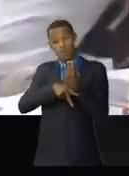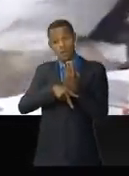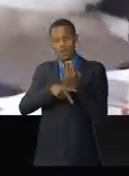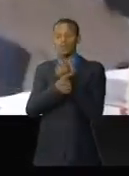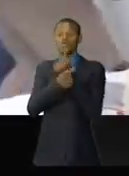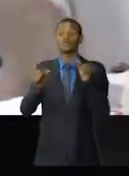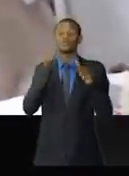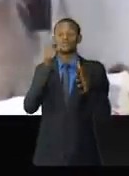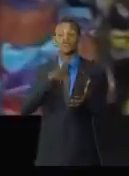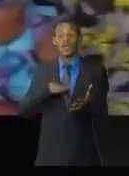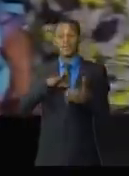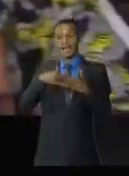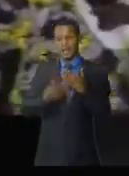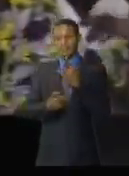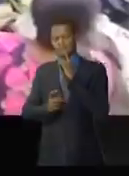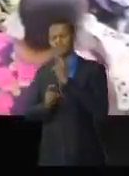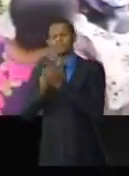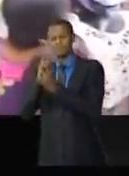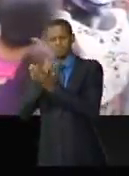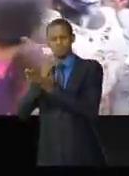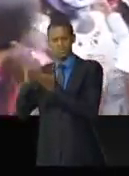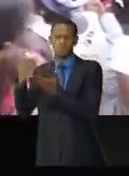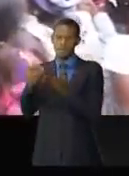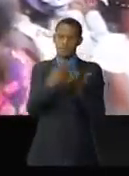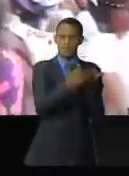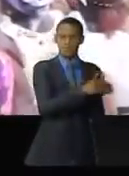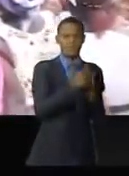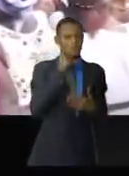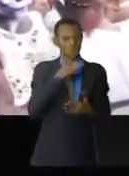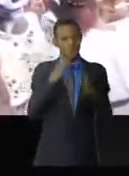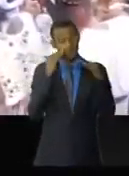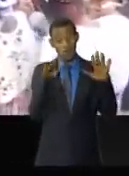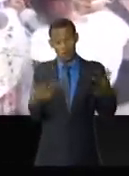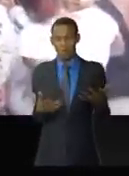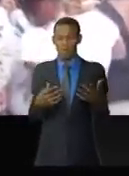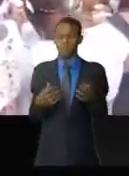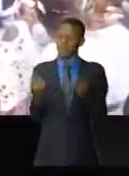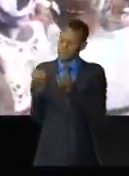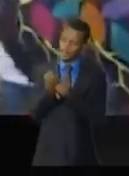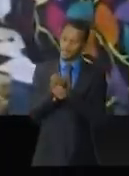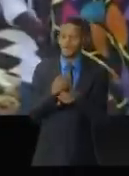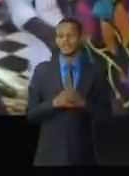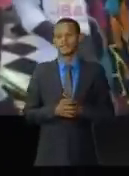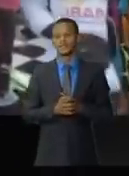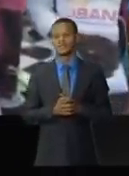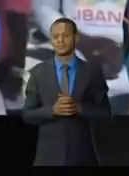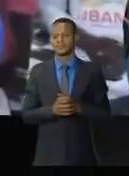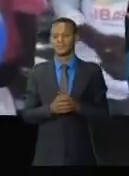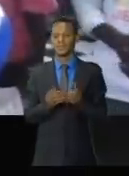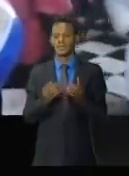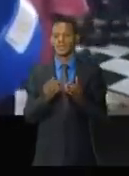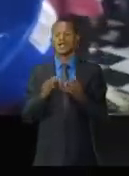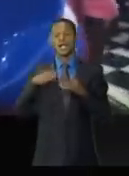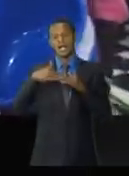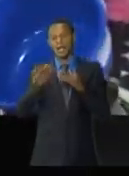entamées par la pandémie du coronavirus. Avec son comité de coordination, Nadine Boboy s'était rendue dans les communes de Mongafula,